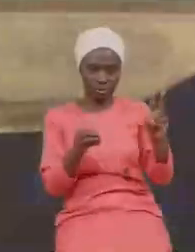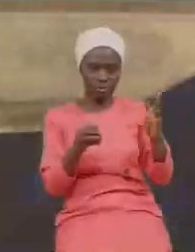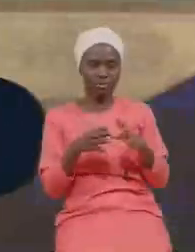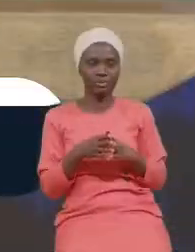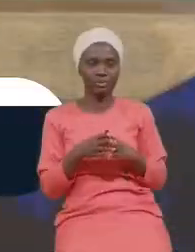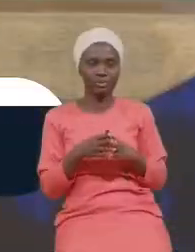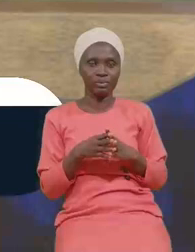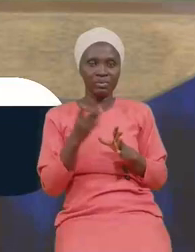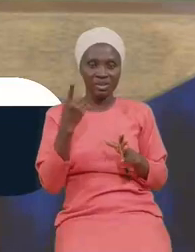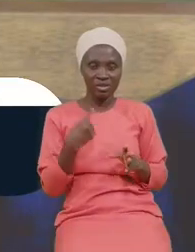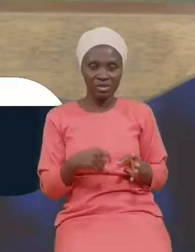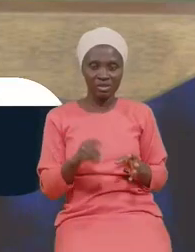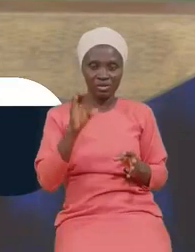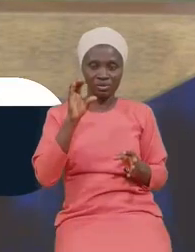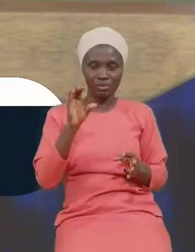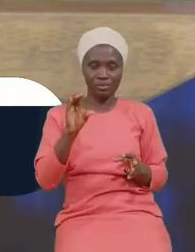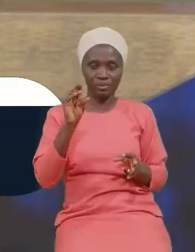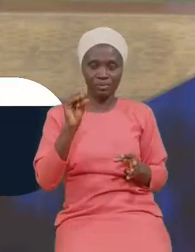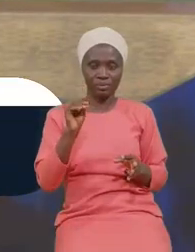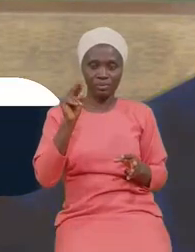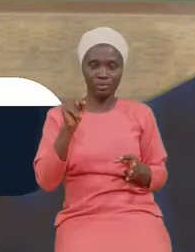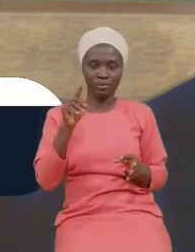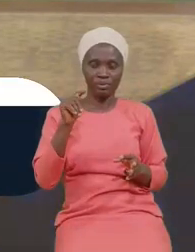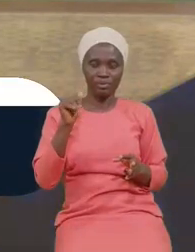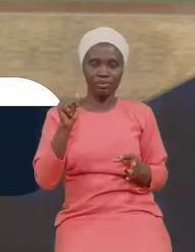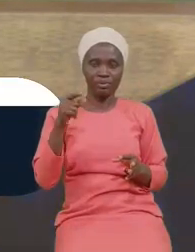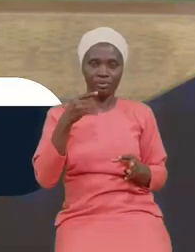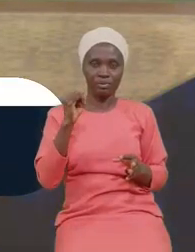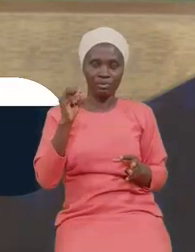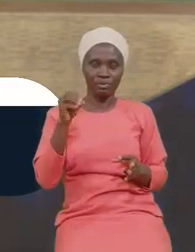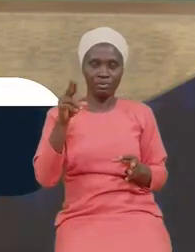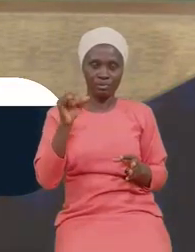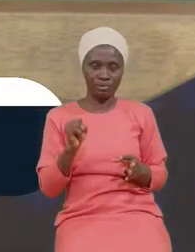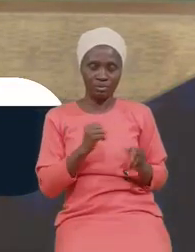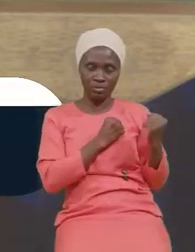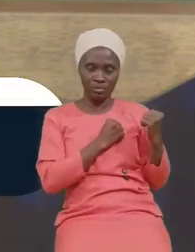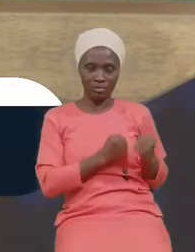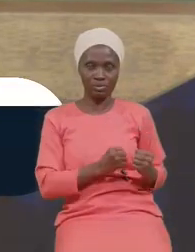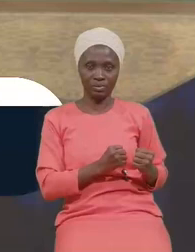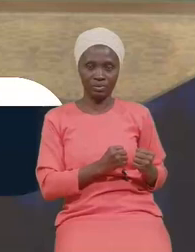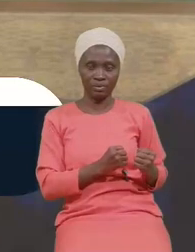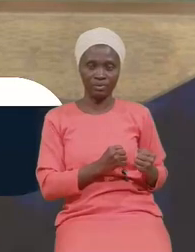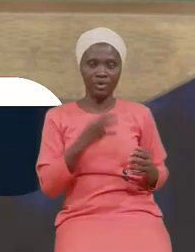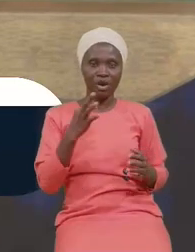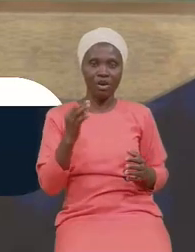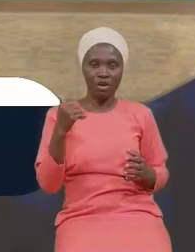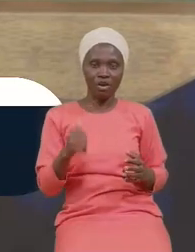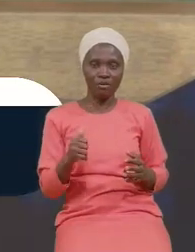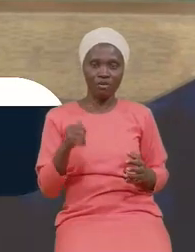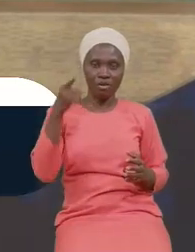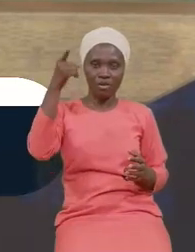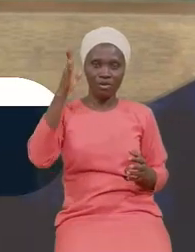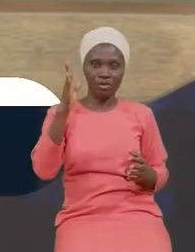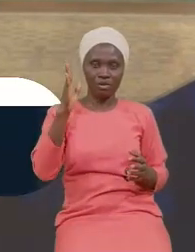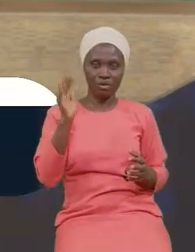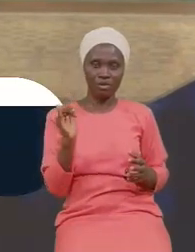le courage contagieux d'un vainqueur le courage contagieux